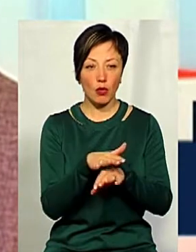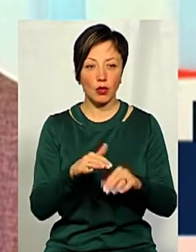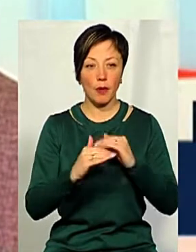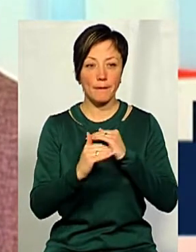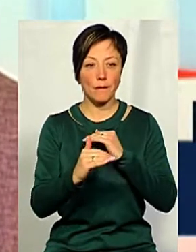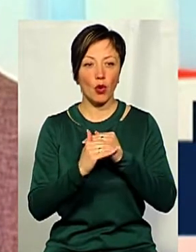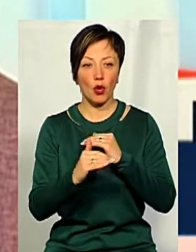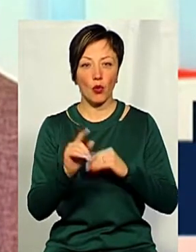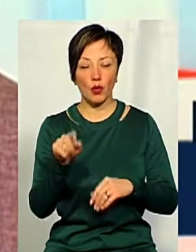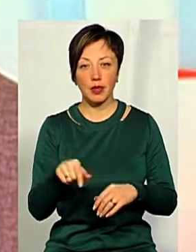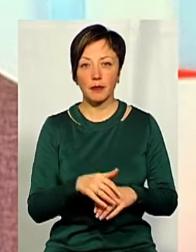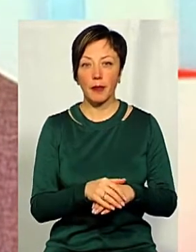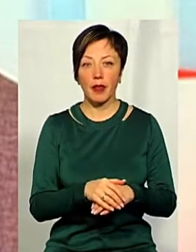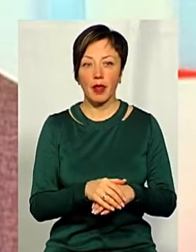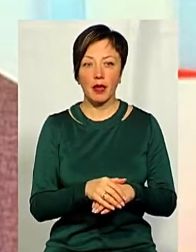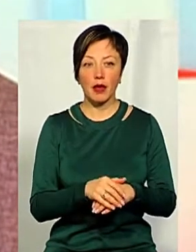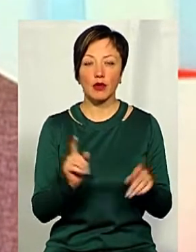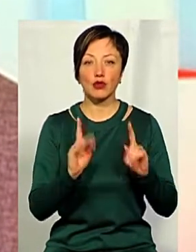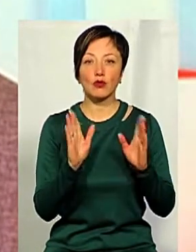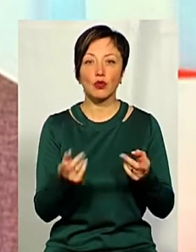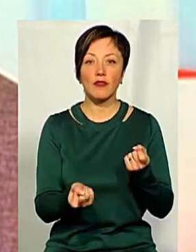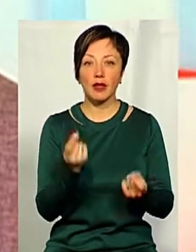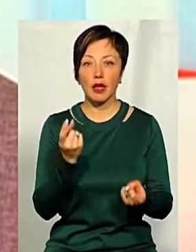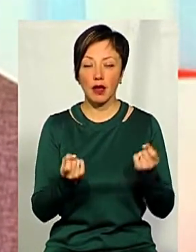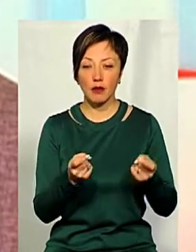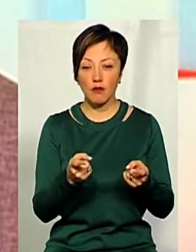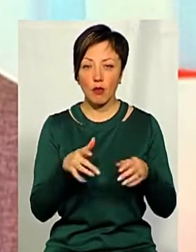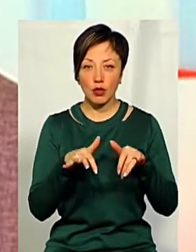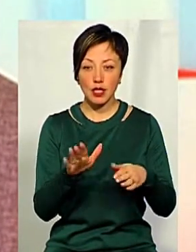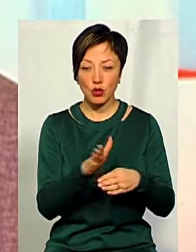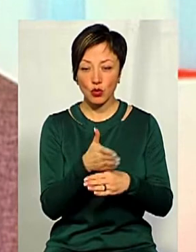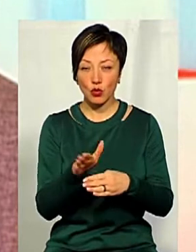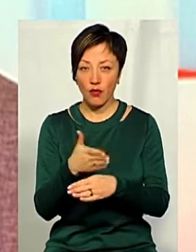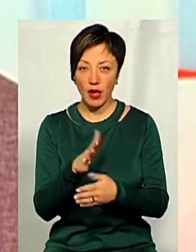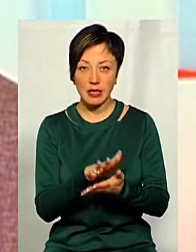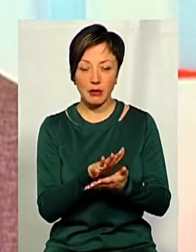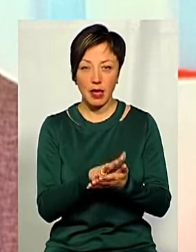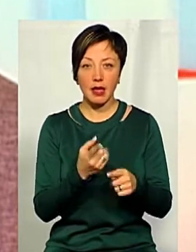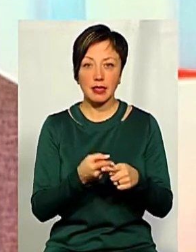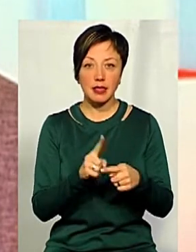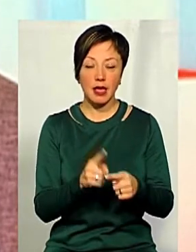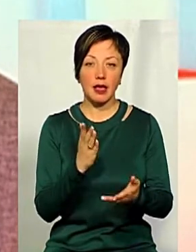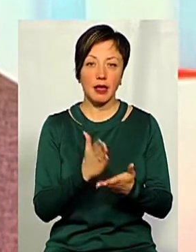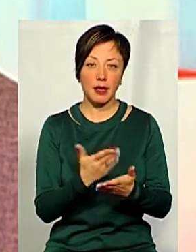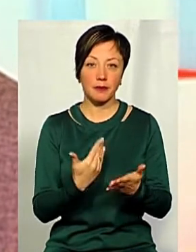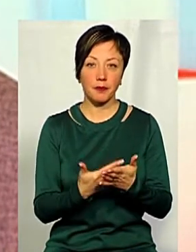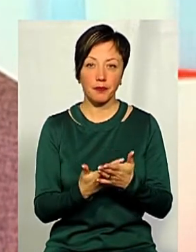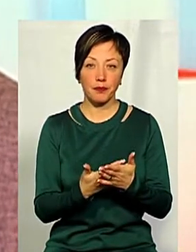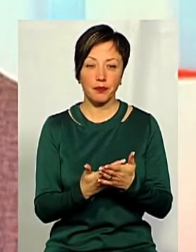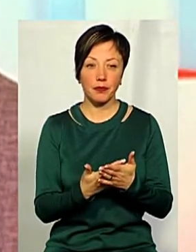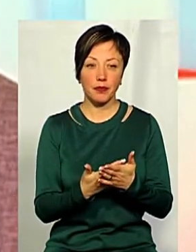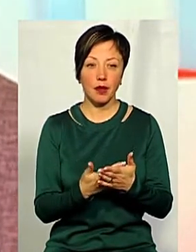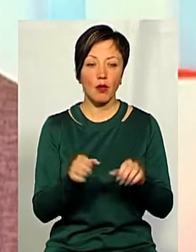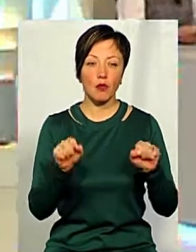полігоні. Фракції ті, що будуть виникати в процесі сортування сміття, це є, візьмемо фракції, яку